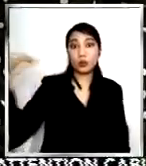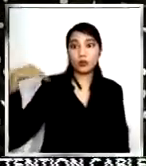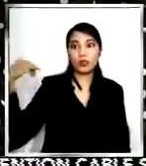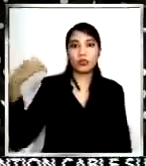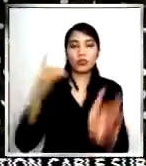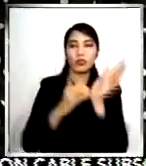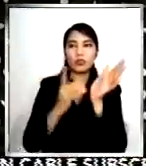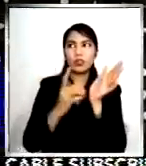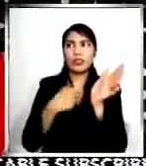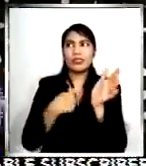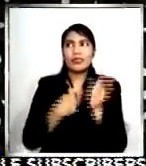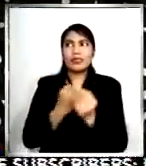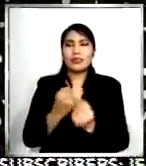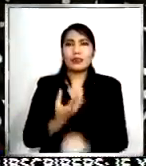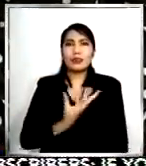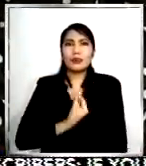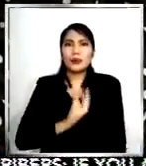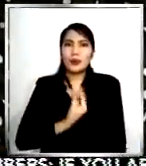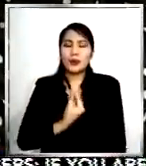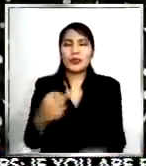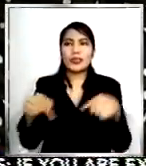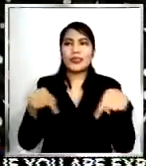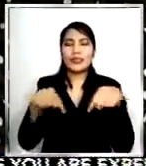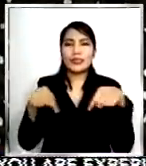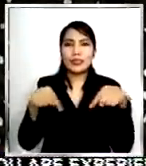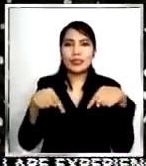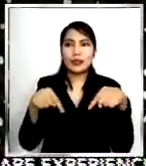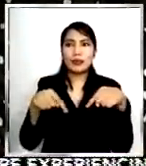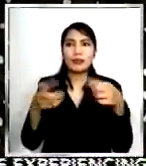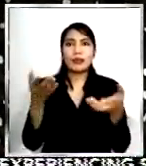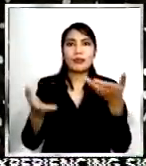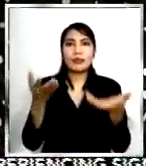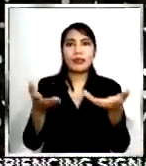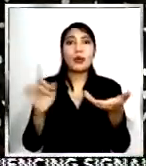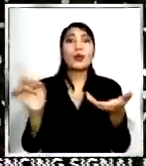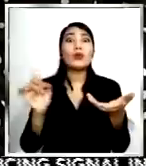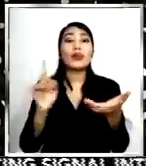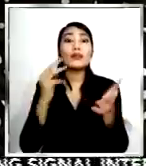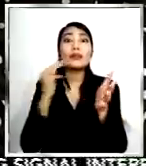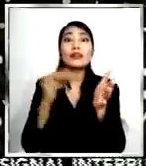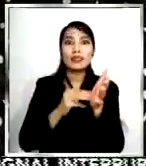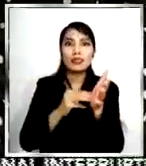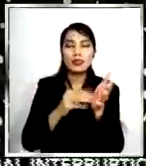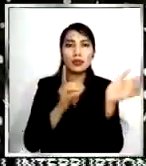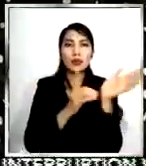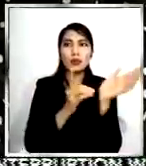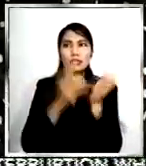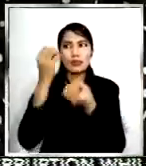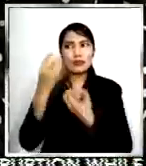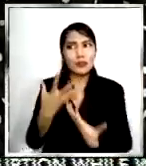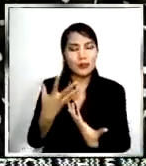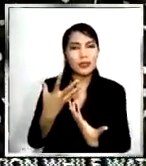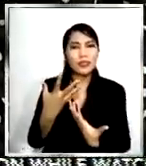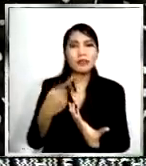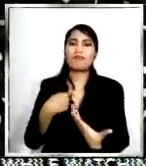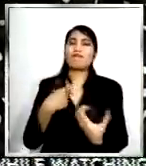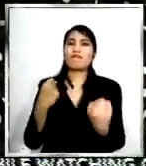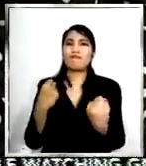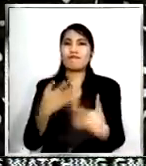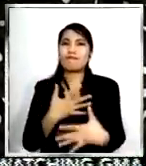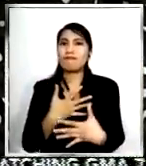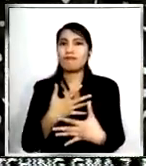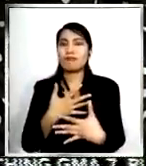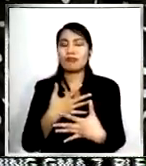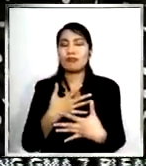ang nasa isip ko po, hindi ko alam kung ano na naman po ang sasabihin sa akin. Nakakatakot siya na